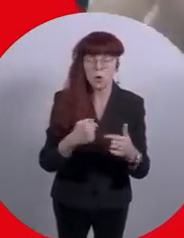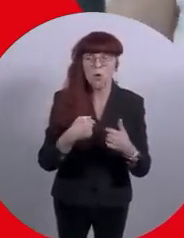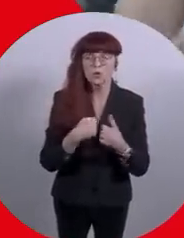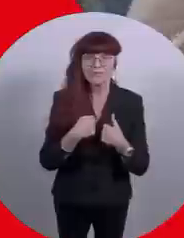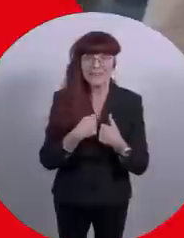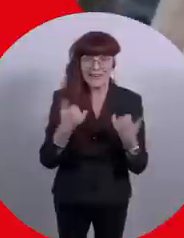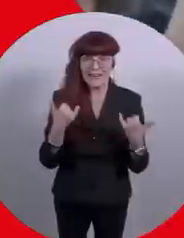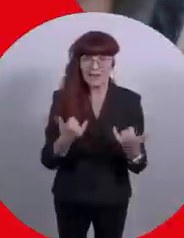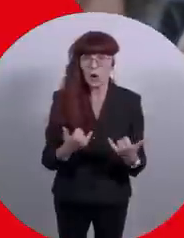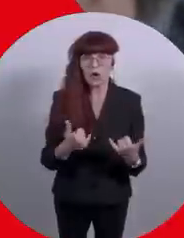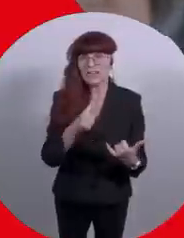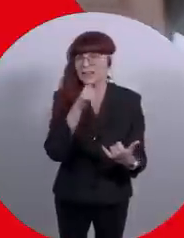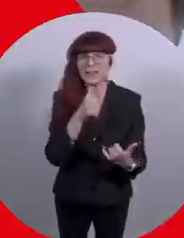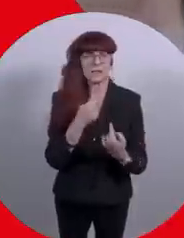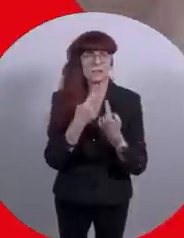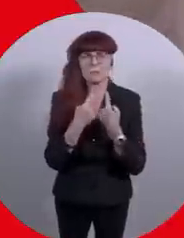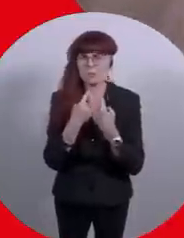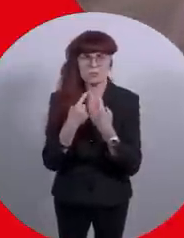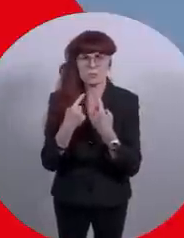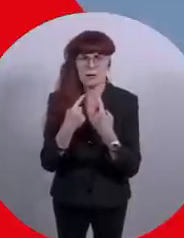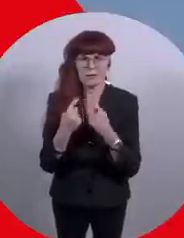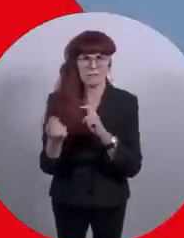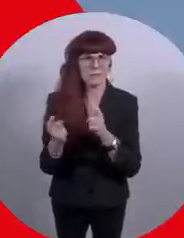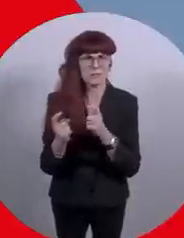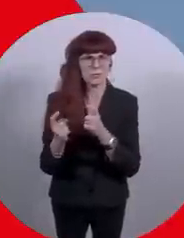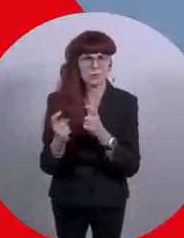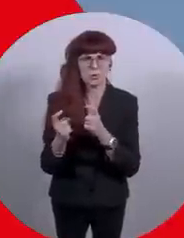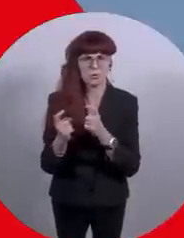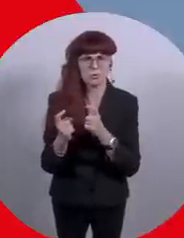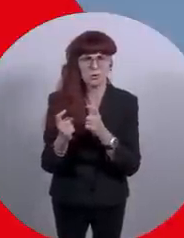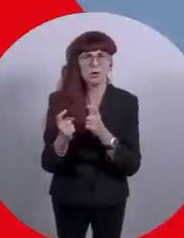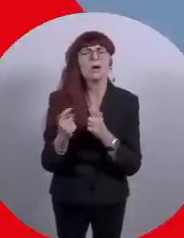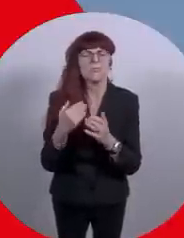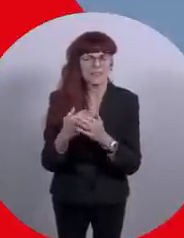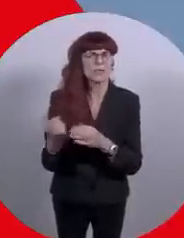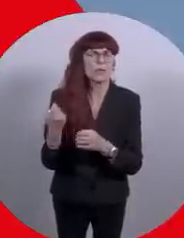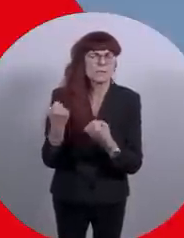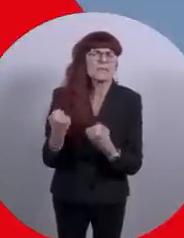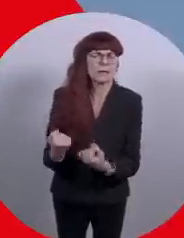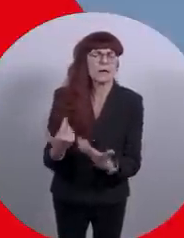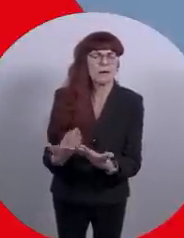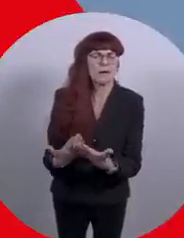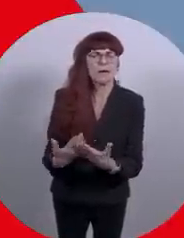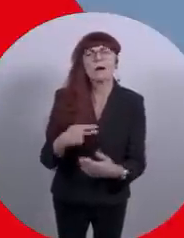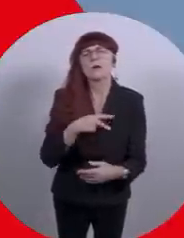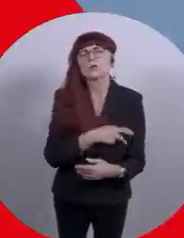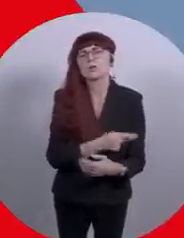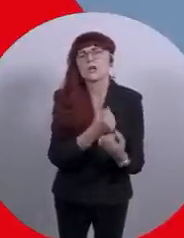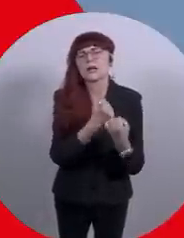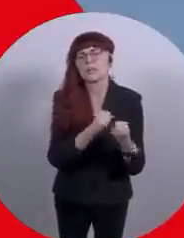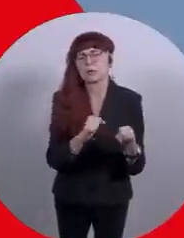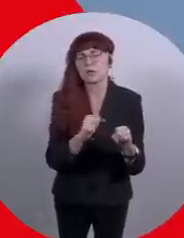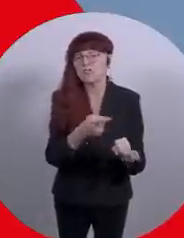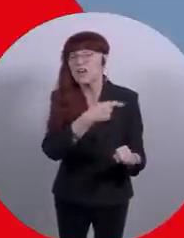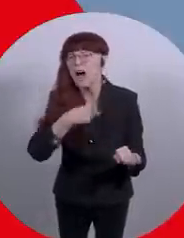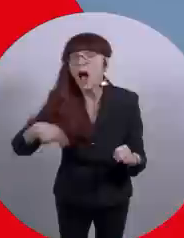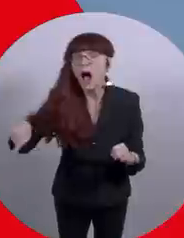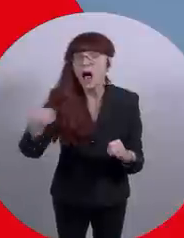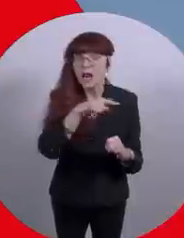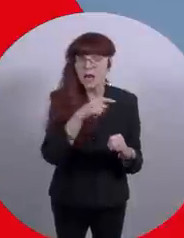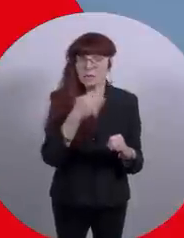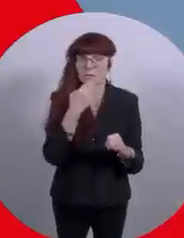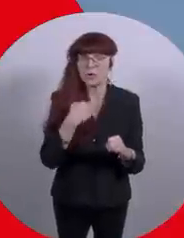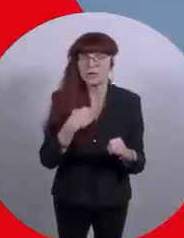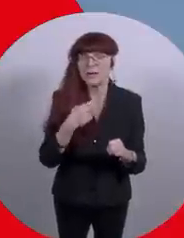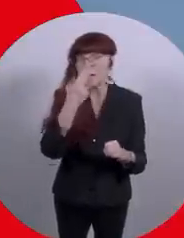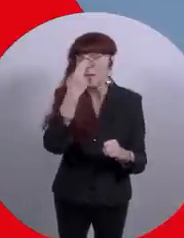auf die Debatte wo wir uns wahrscheinlich finden werden was Sozialdemokratie man sie alle miteinander finden wollen was sie